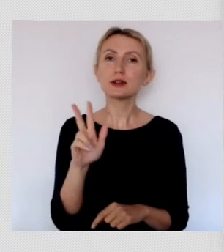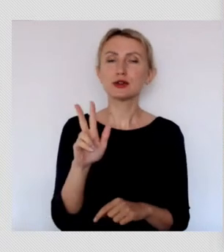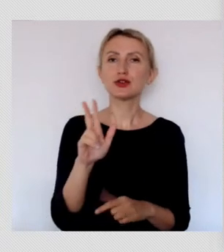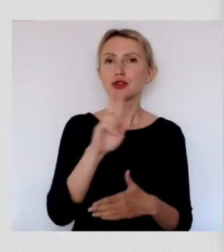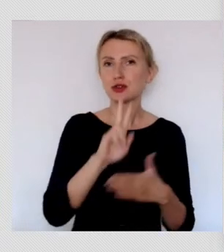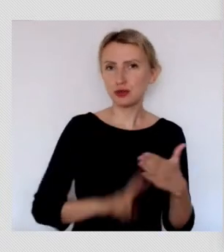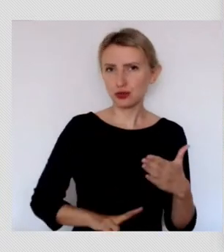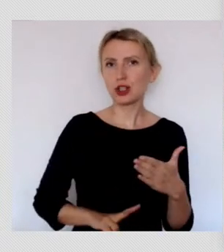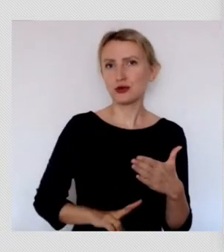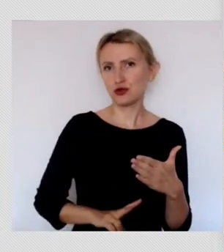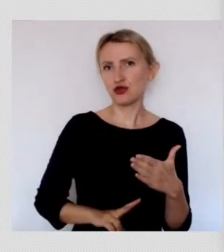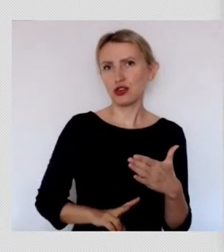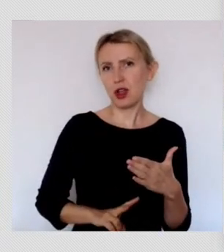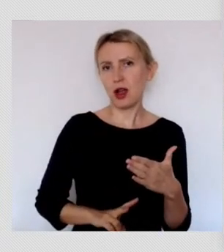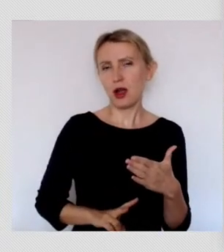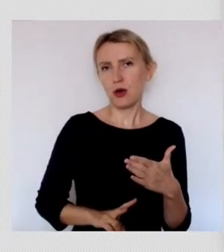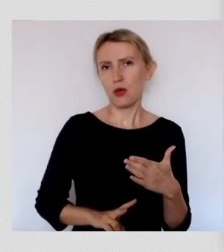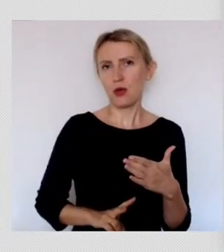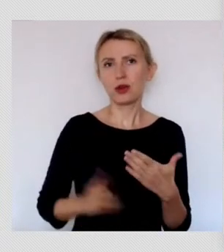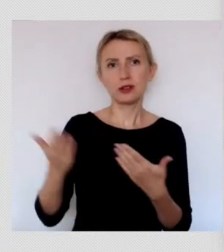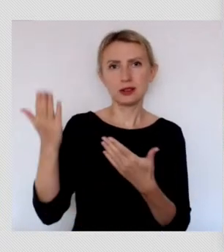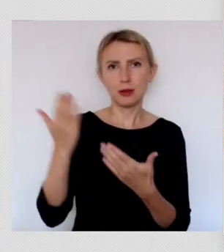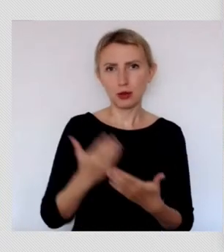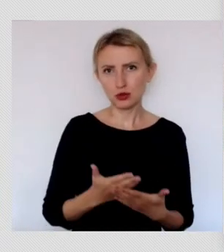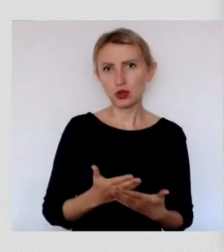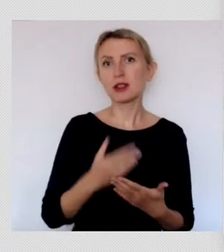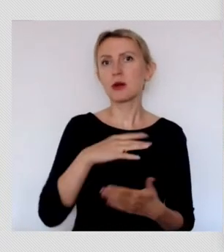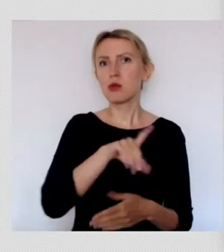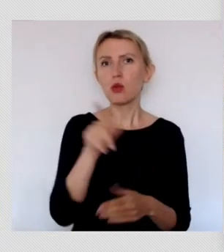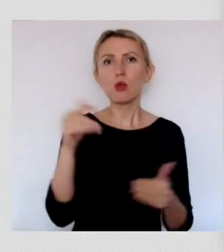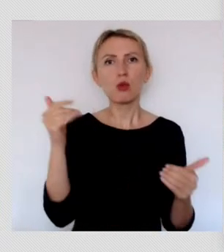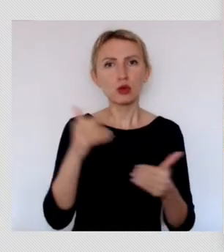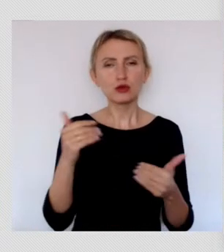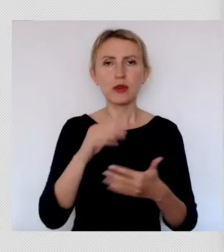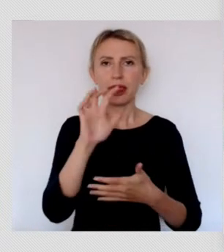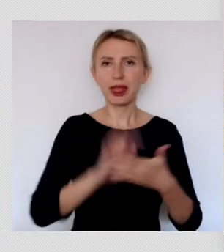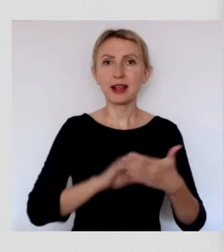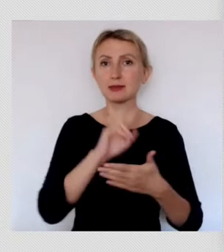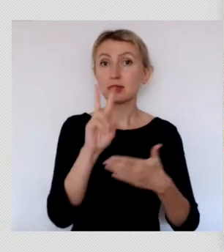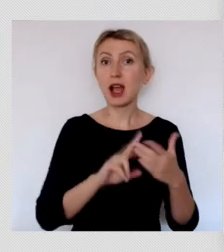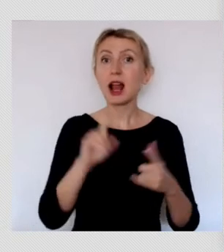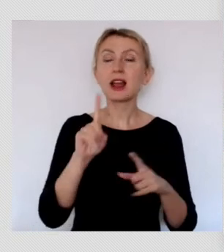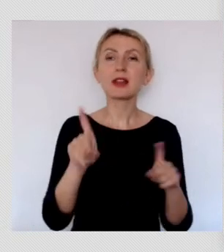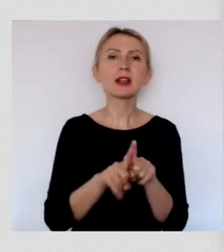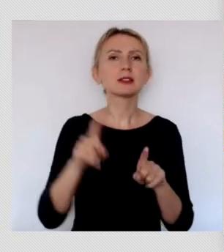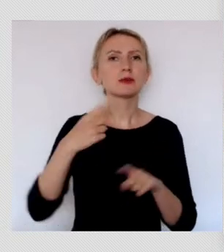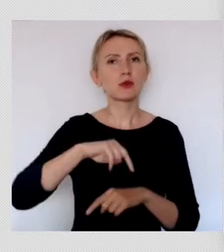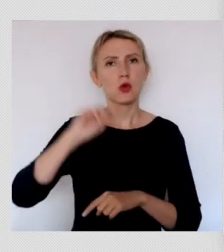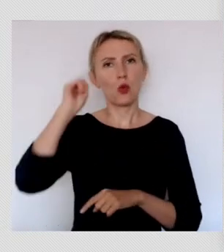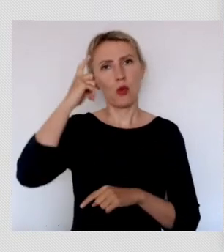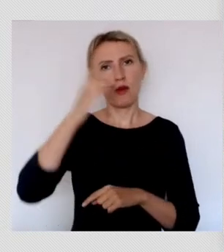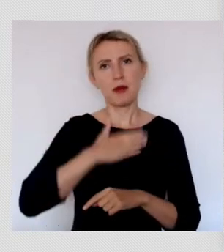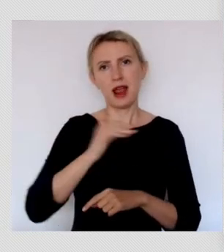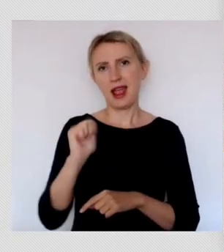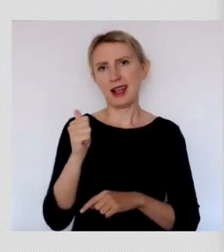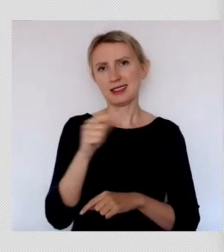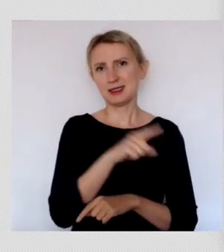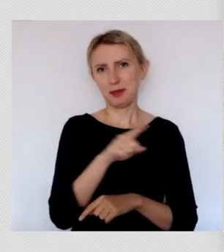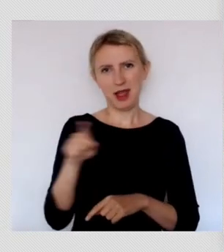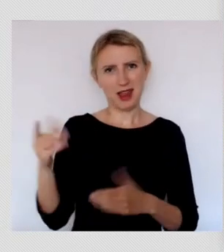przeczytali i zaproszenie, mieli możliwość zapoznania się z tekstem, ale przede wszystkim jesteśmy w gronie ekspertów,